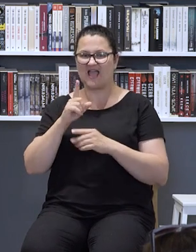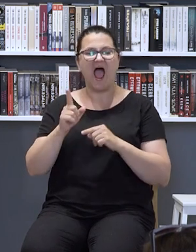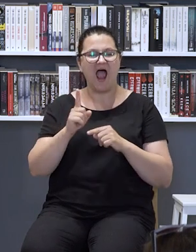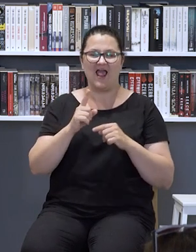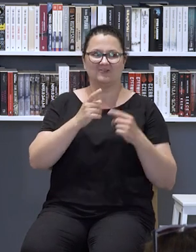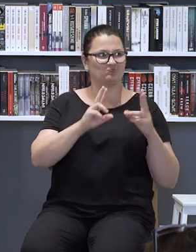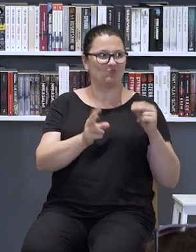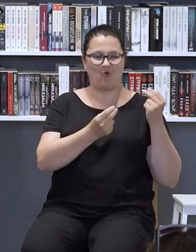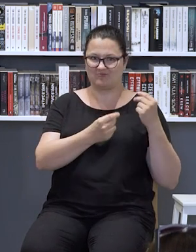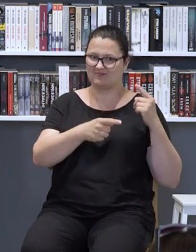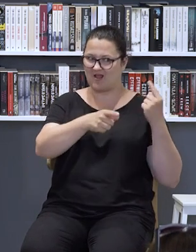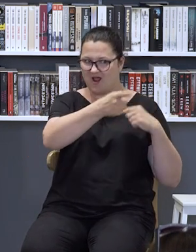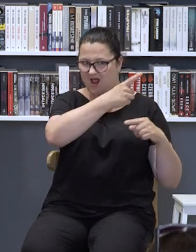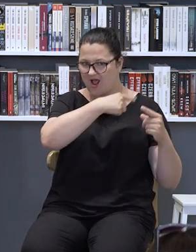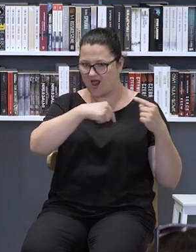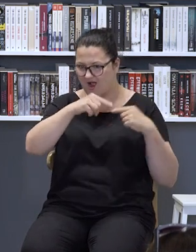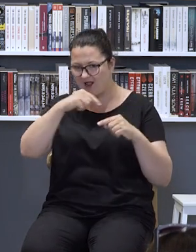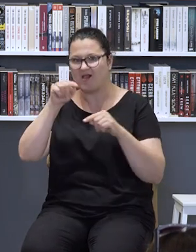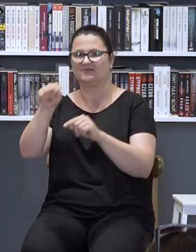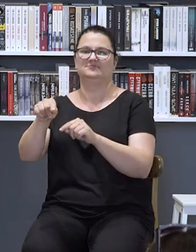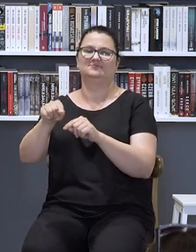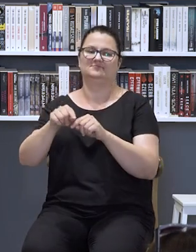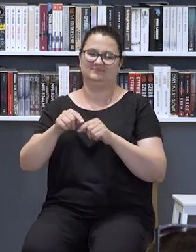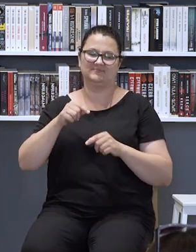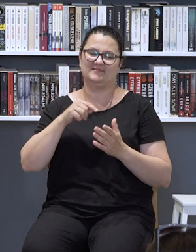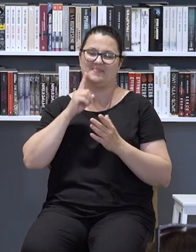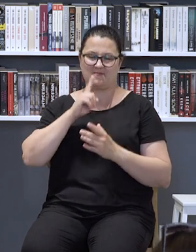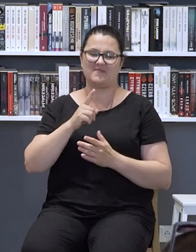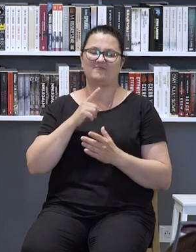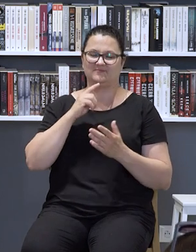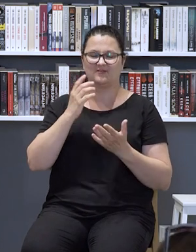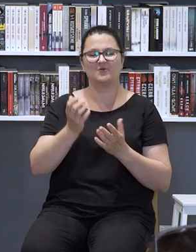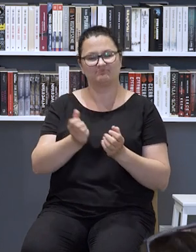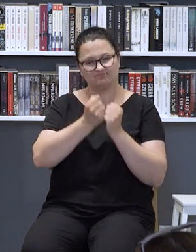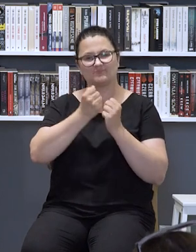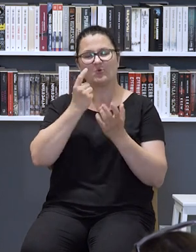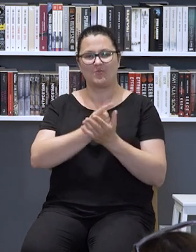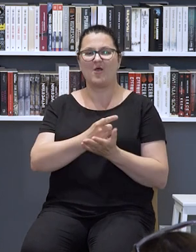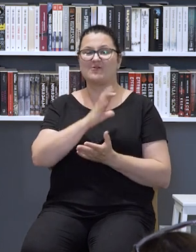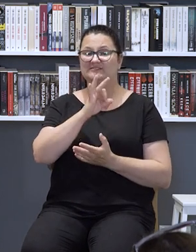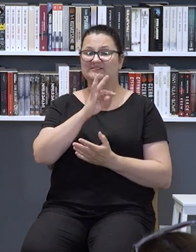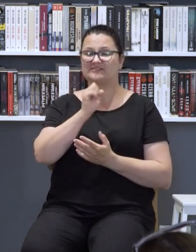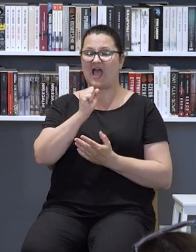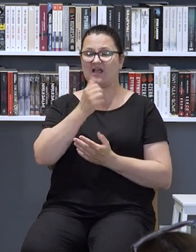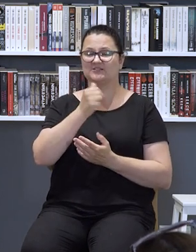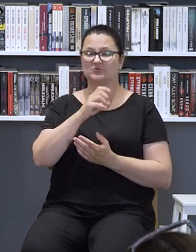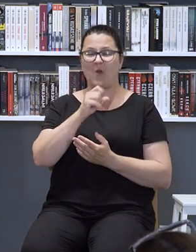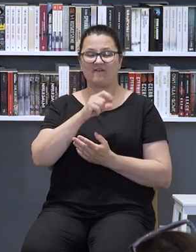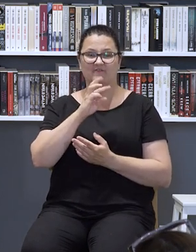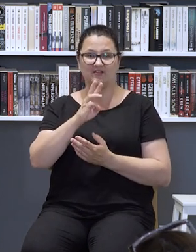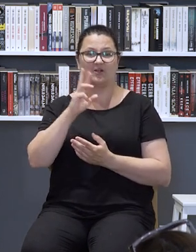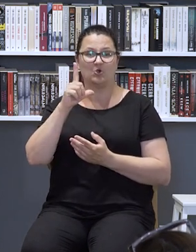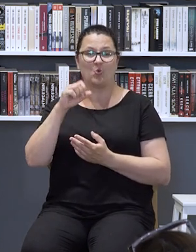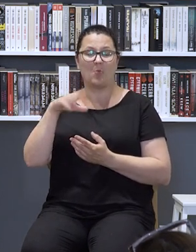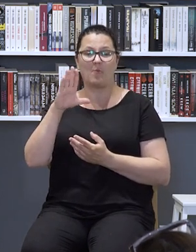znaleźć. I naprawdę trafiłam na ten moment, że Stanisław Lubomirski, naprawdę zaprzyjaźniony z